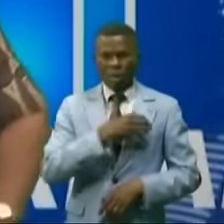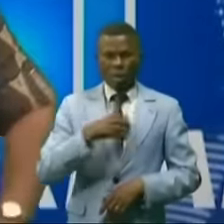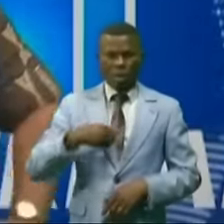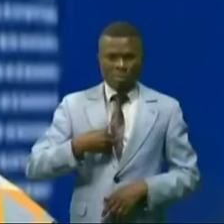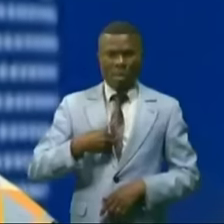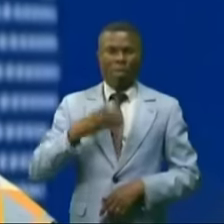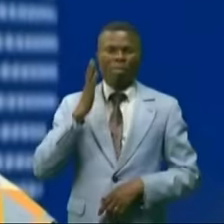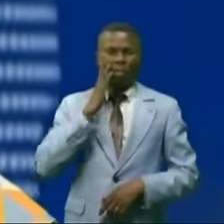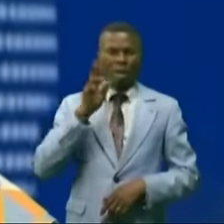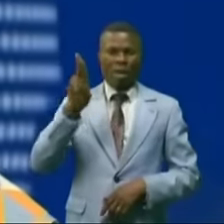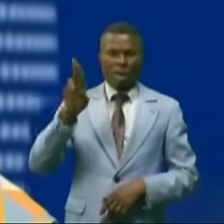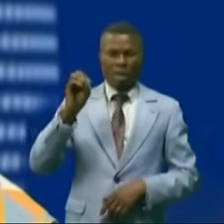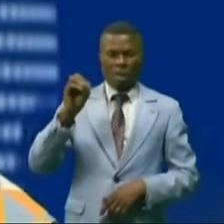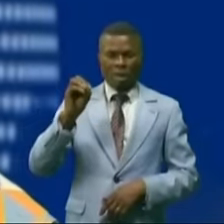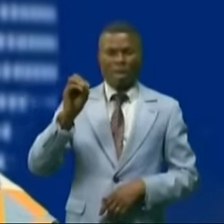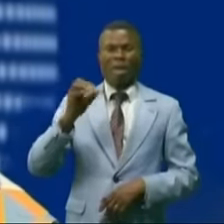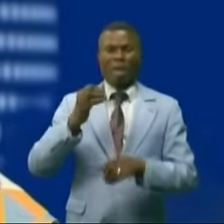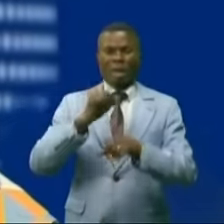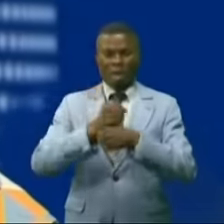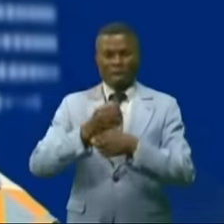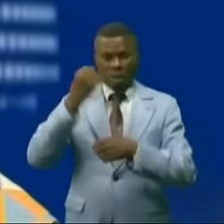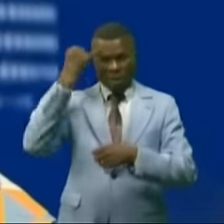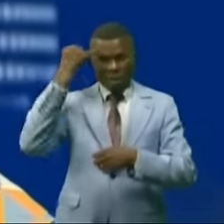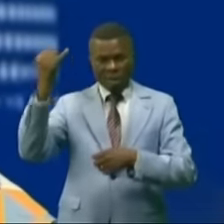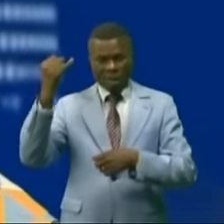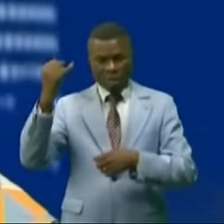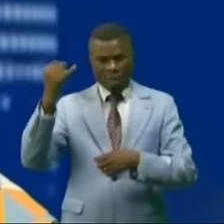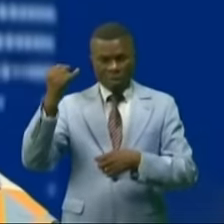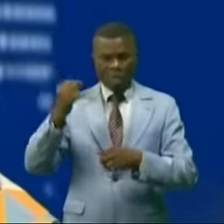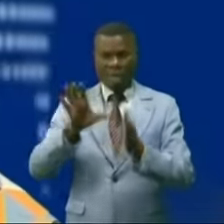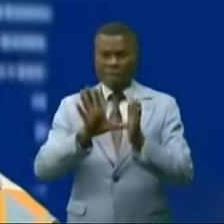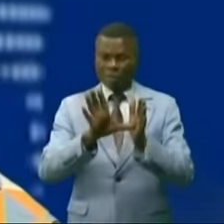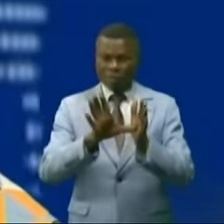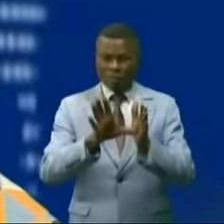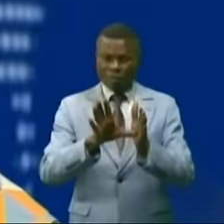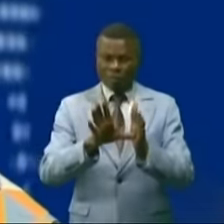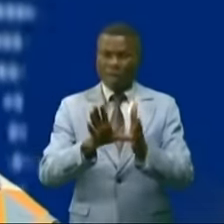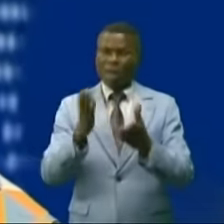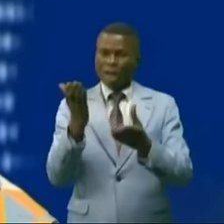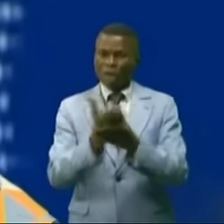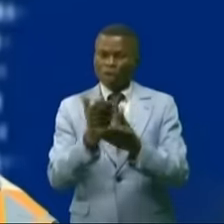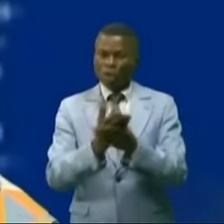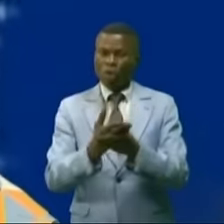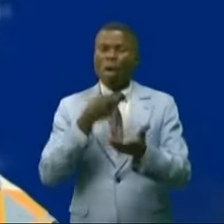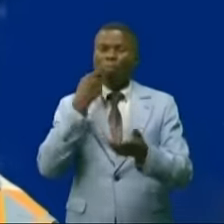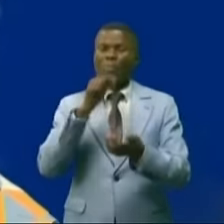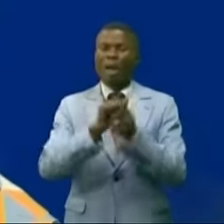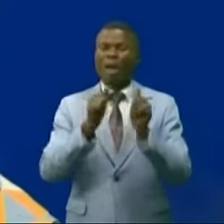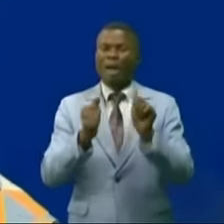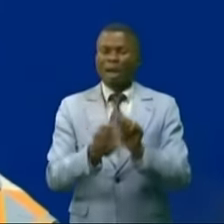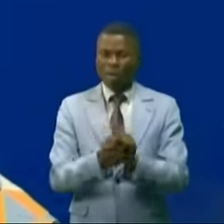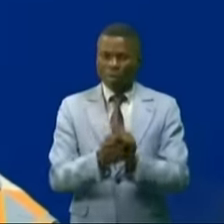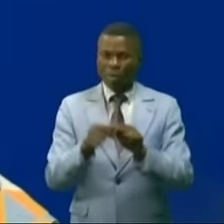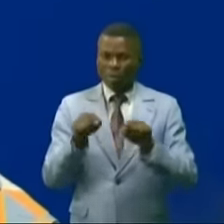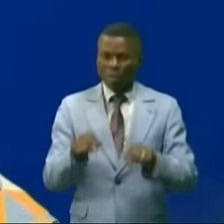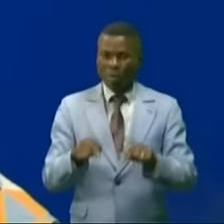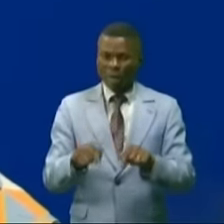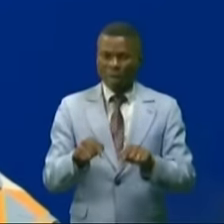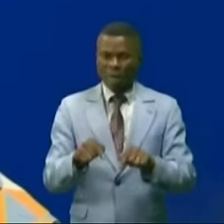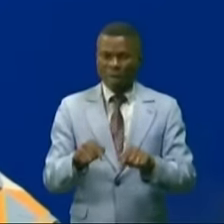Tchité est initiatrice de ce film documentaire dont nous venons de suivre un